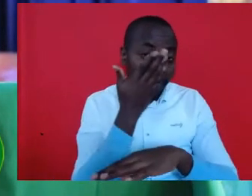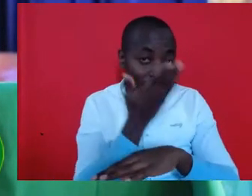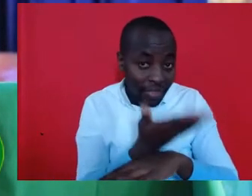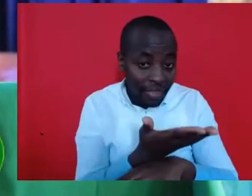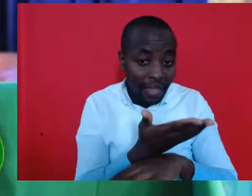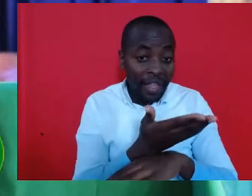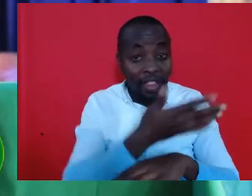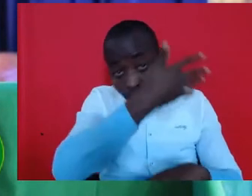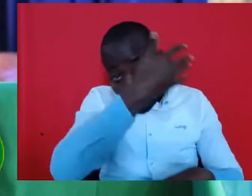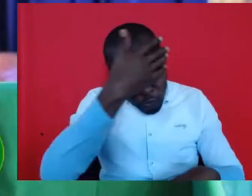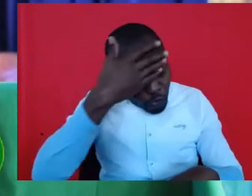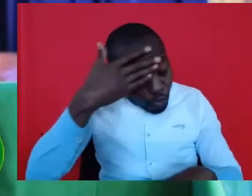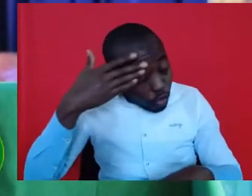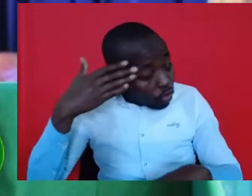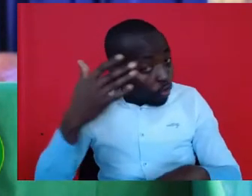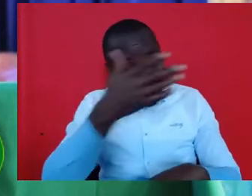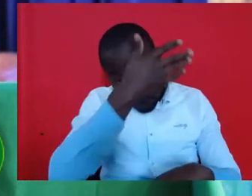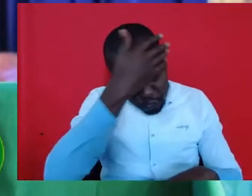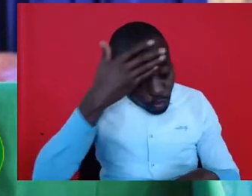walisahau,